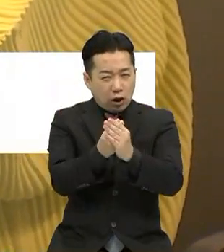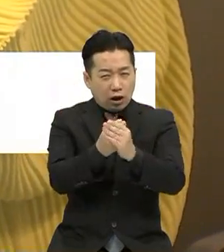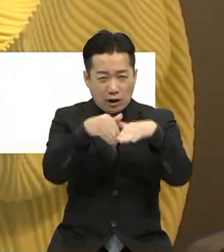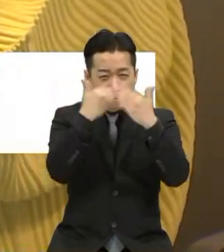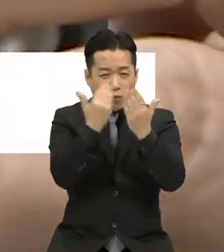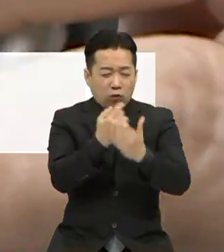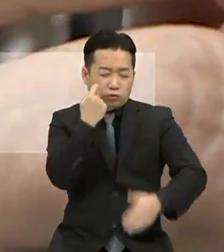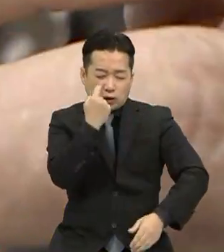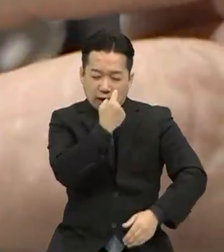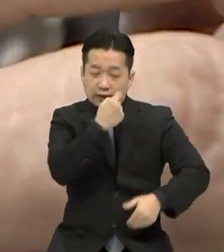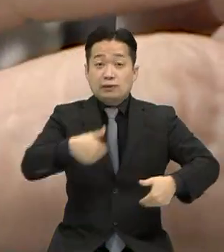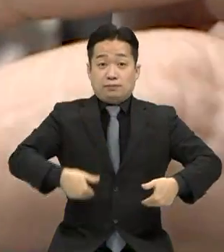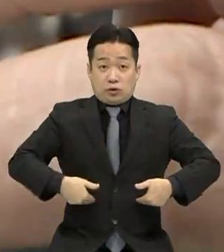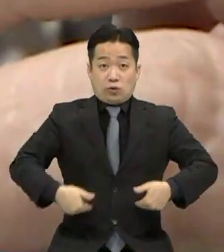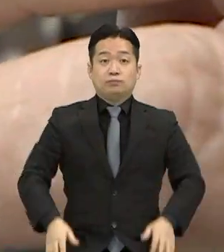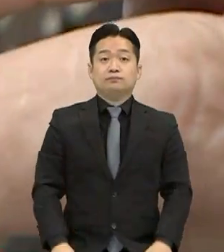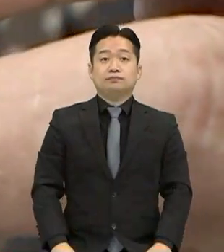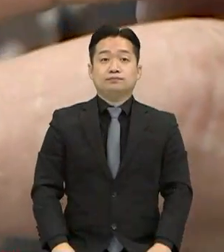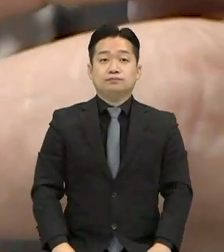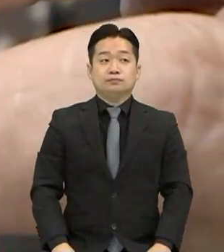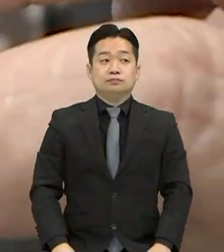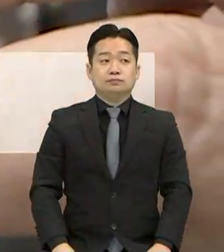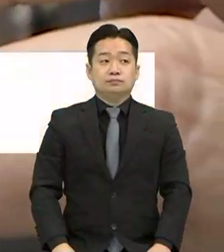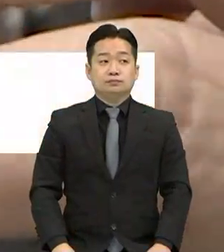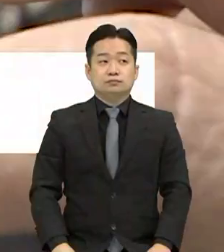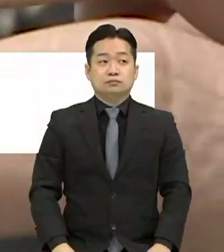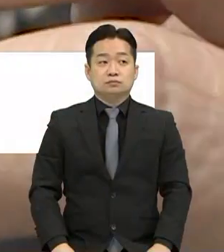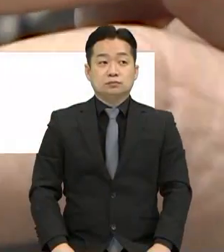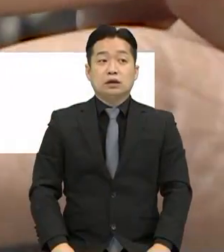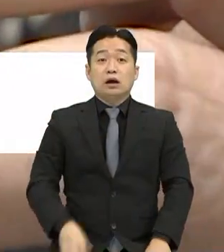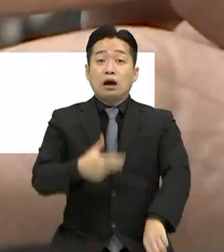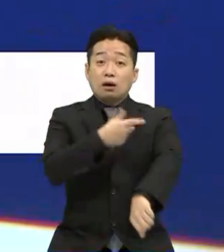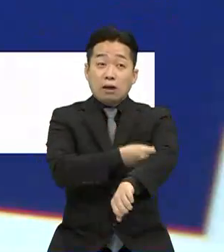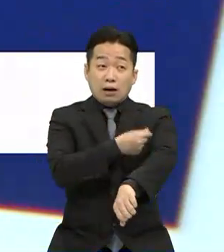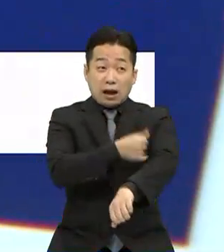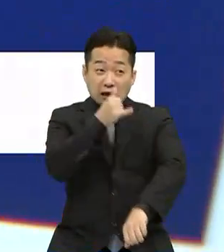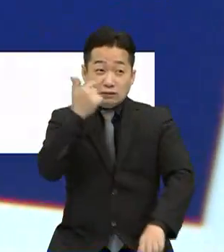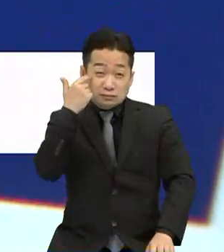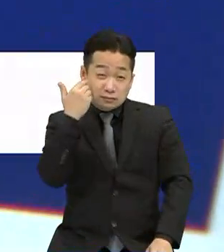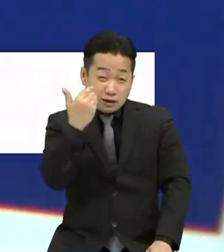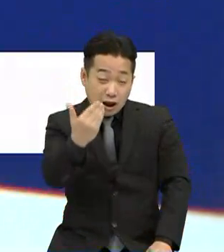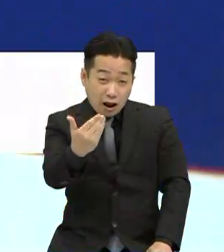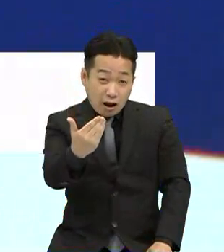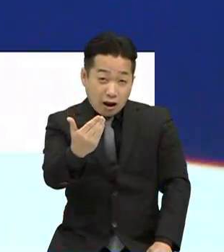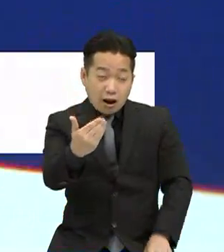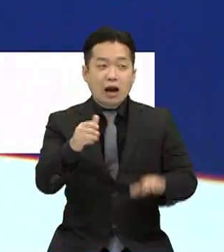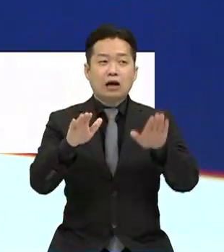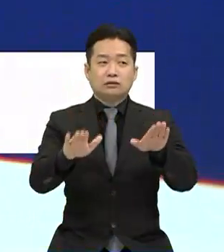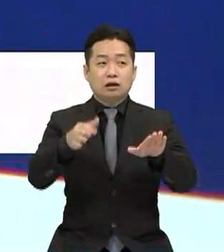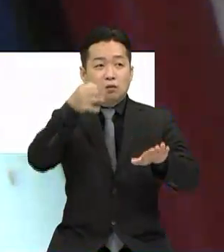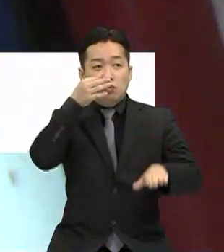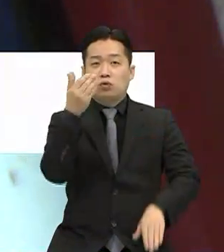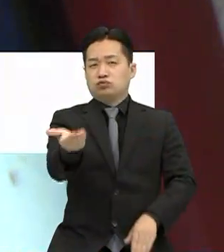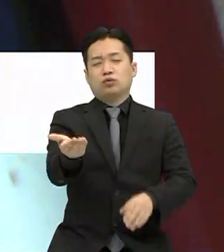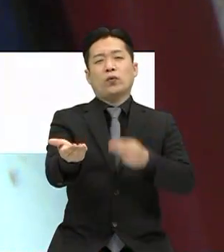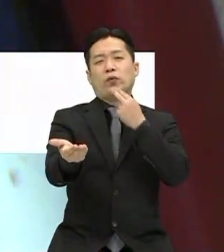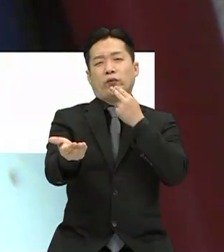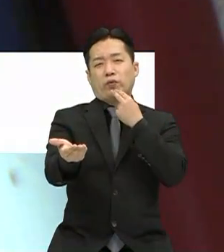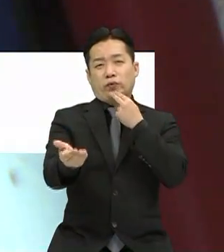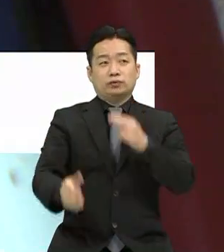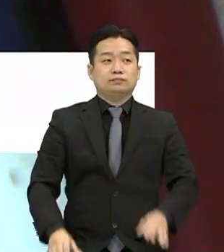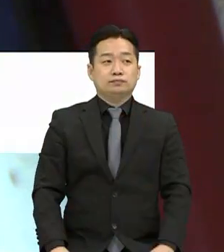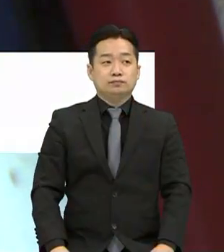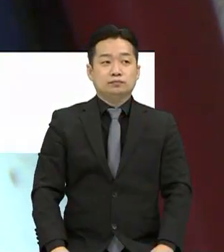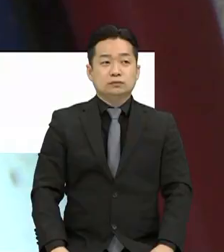일일이 확인해야 합니다. 맞으셨죠? 약간 이런 시간이 있었던 것 같은데 뭐 보여주세요 이런 건 없었어요. 일일이